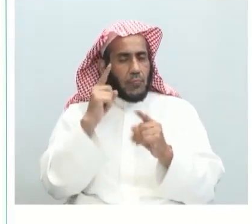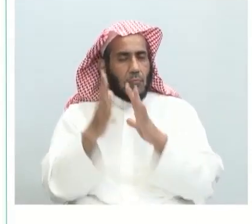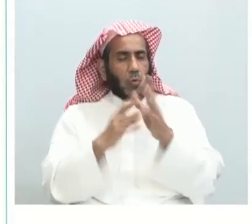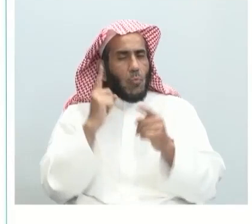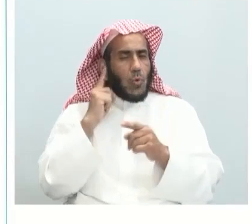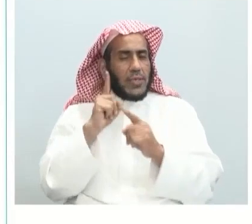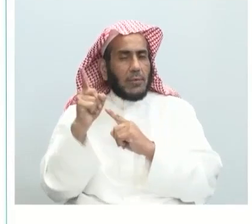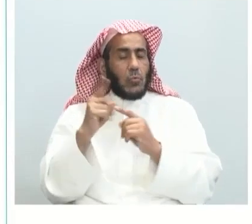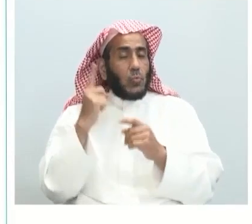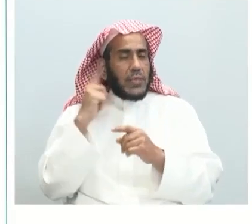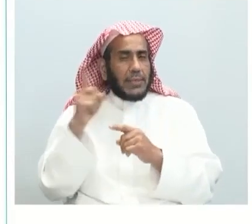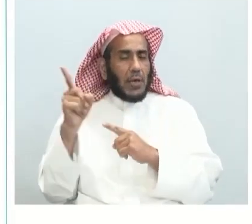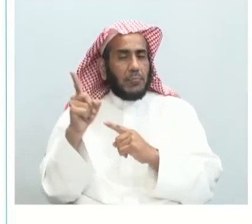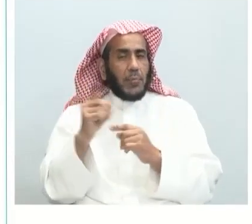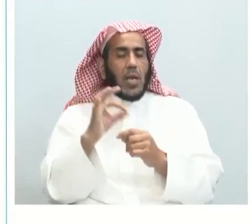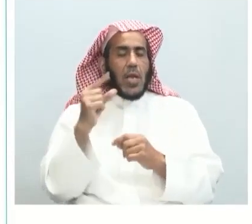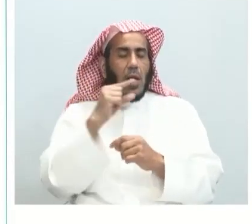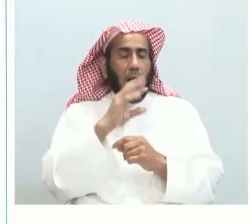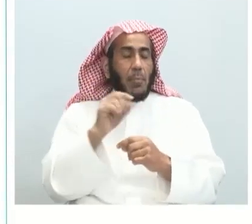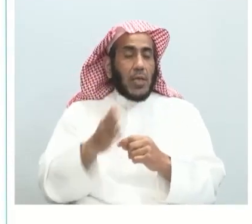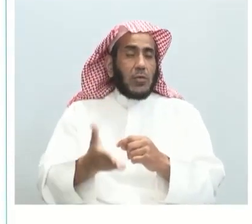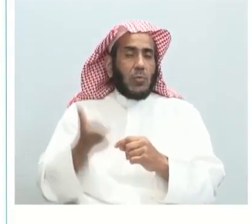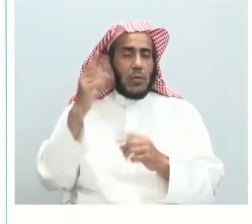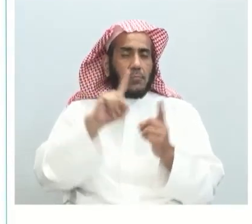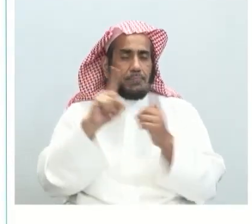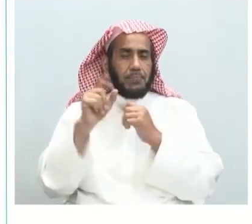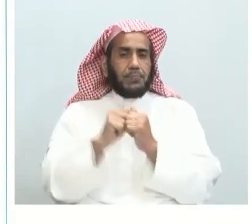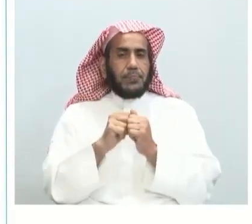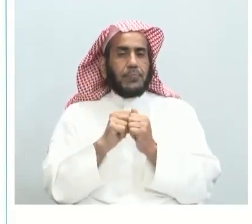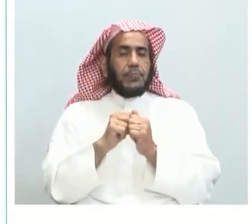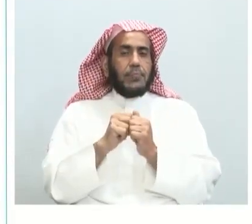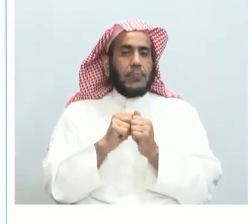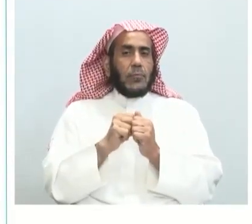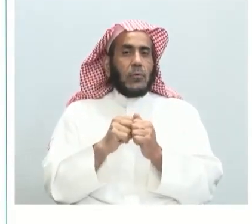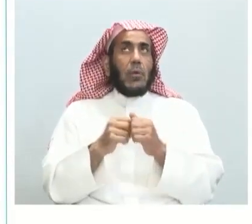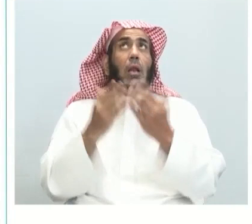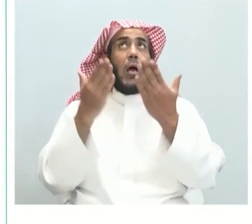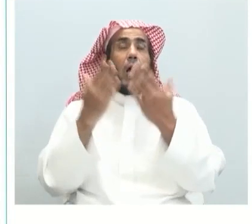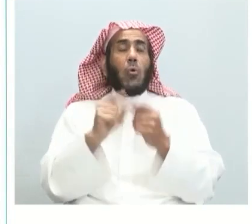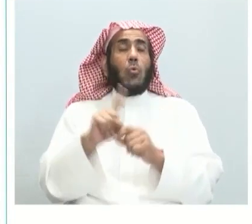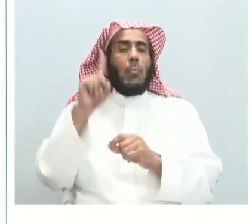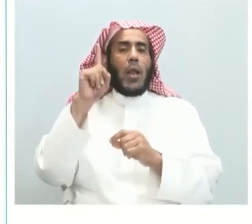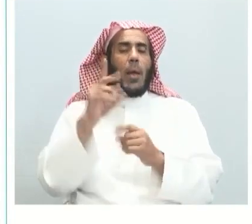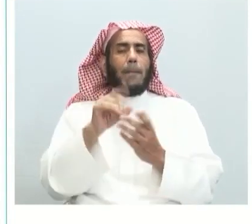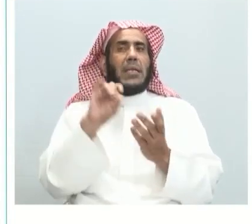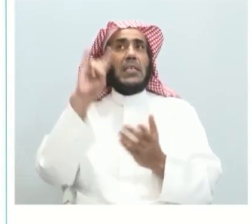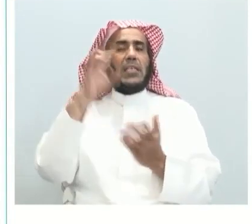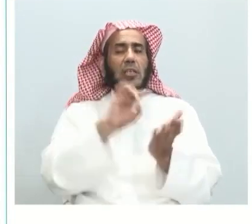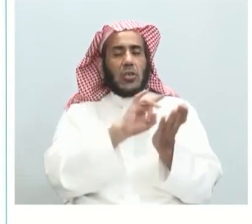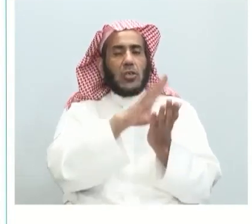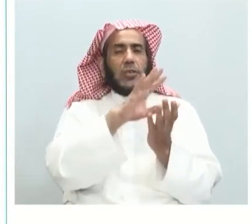وانصات واستماع لكلام الله سبحانه وتعالى اعوذ بالله من